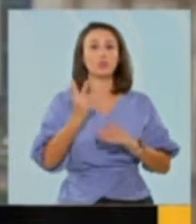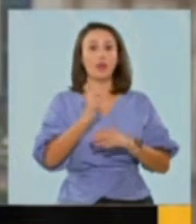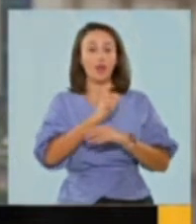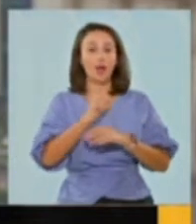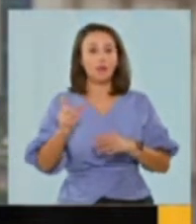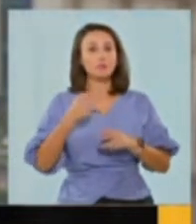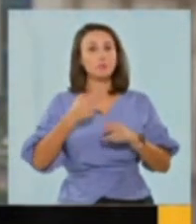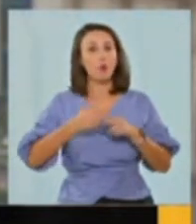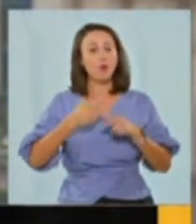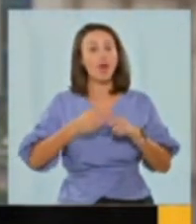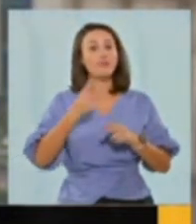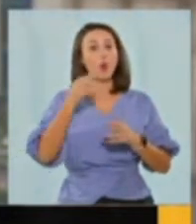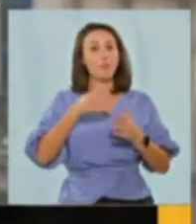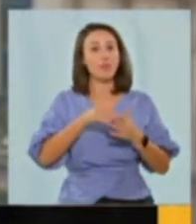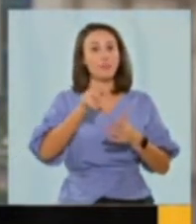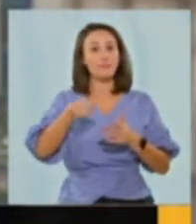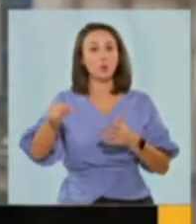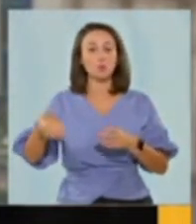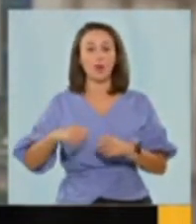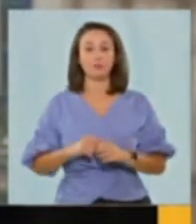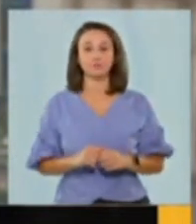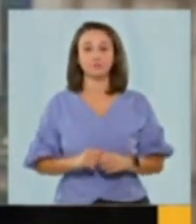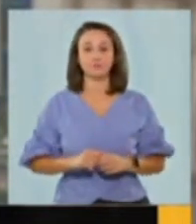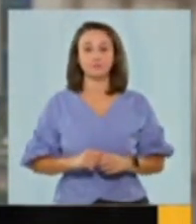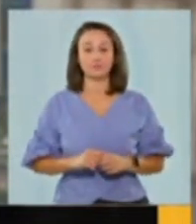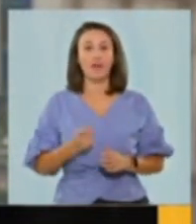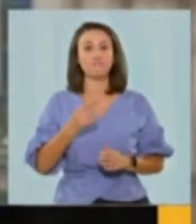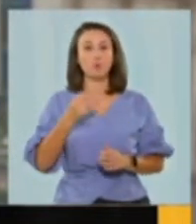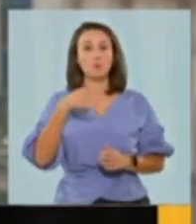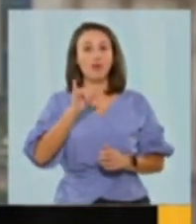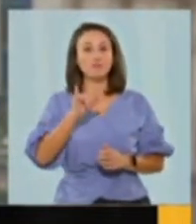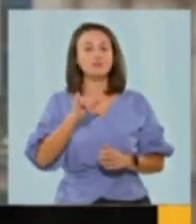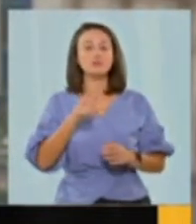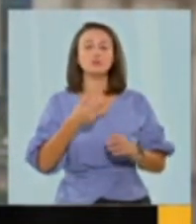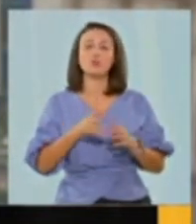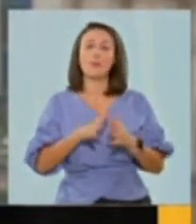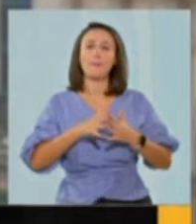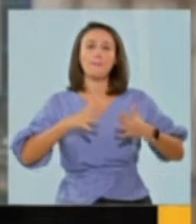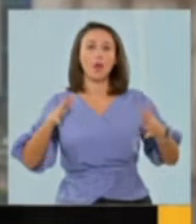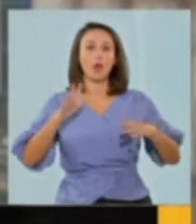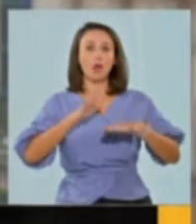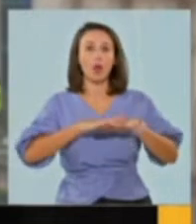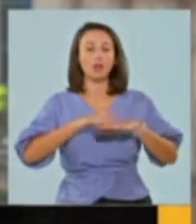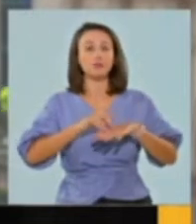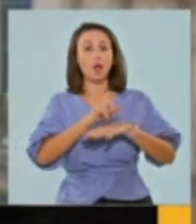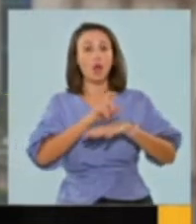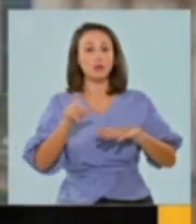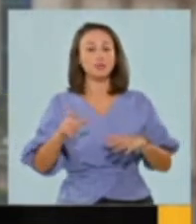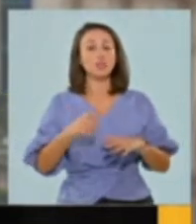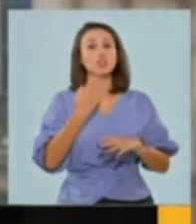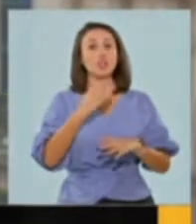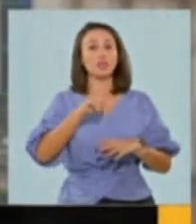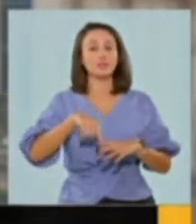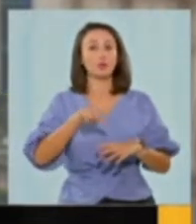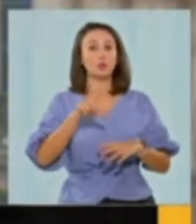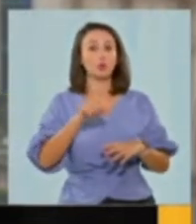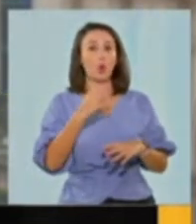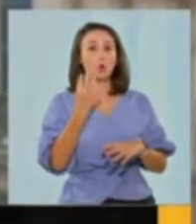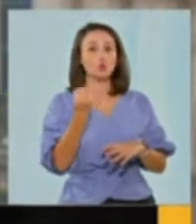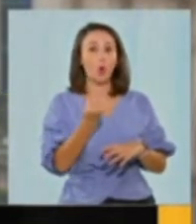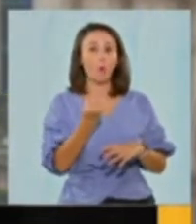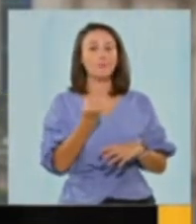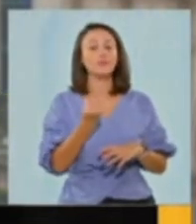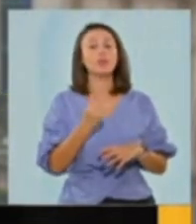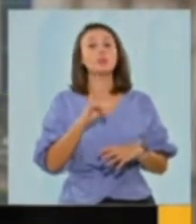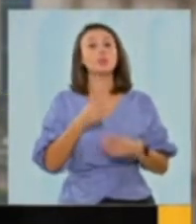de infectare la 1000 de locuitori. Localitatea Fumați are cea mai mare rată de incidență, respectiv 6,29,